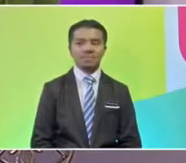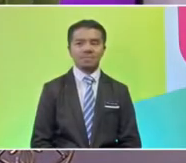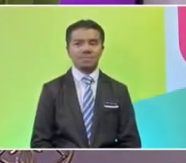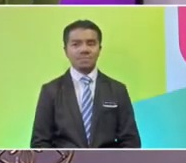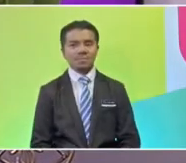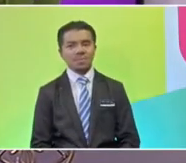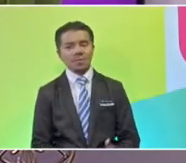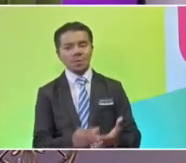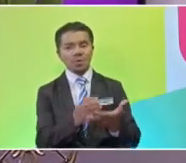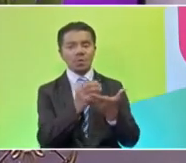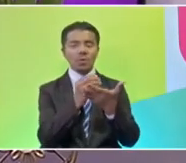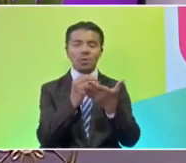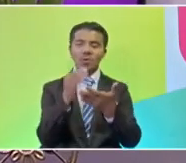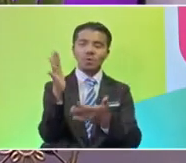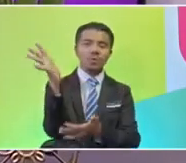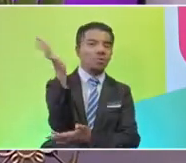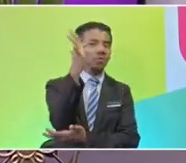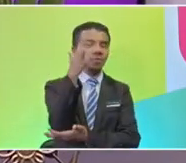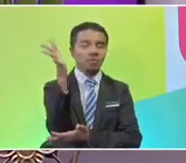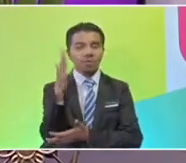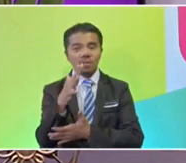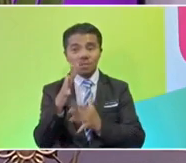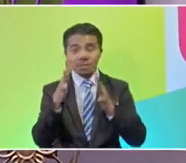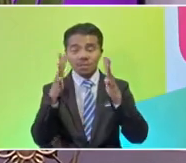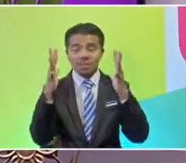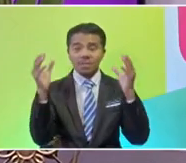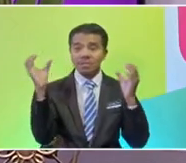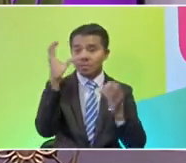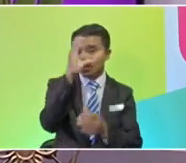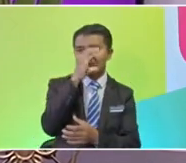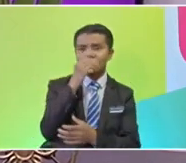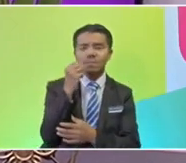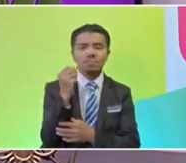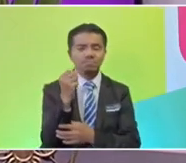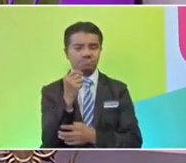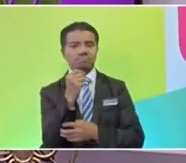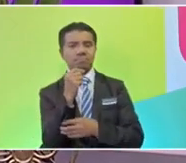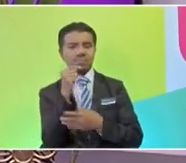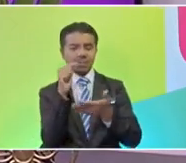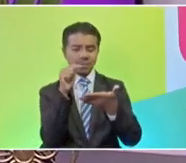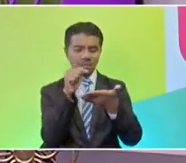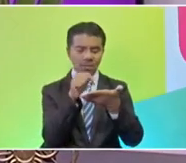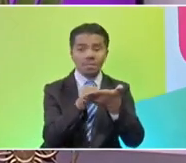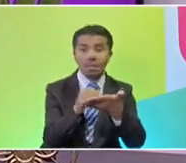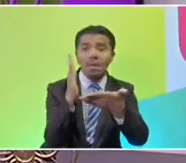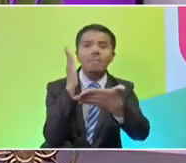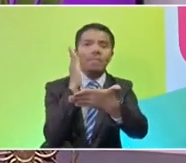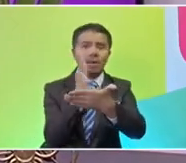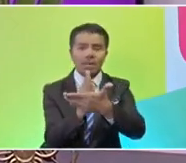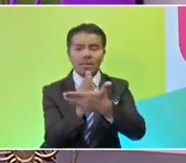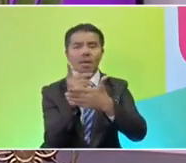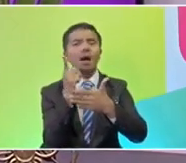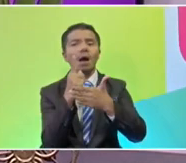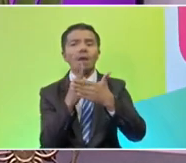tumbuhan yang segar dan cantik Eh ini bagian apa ya